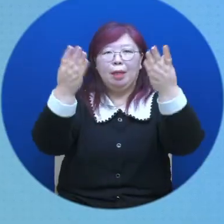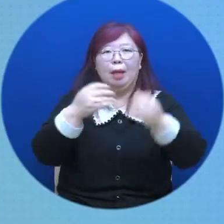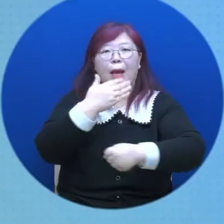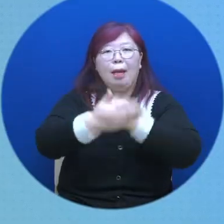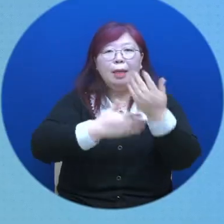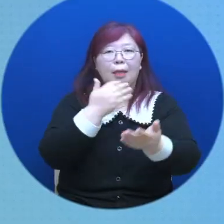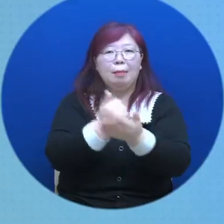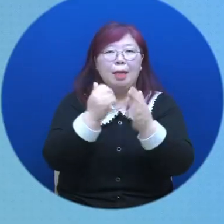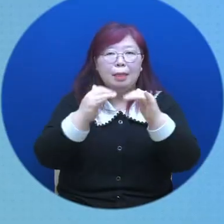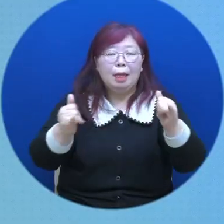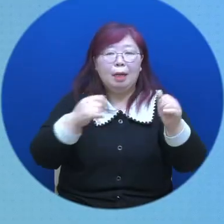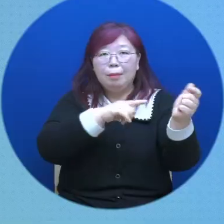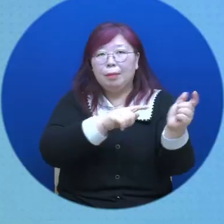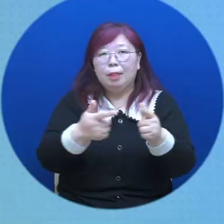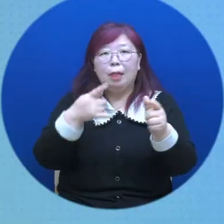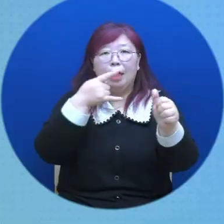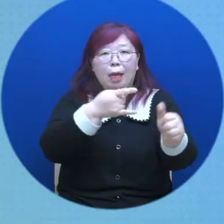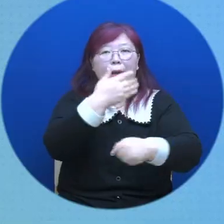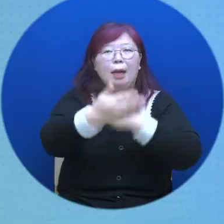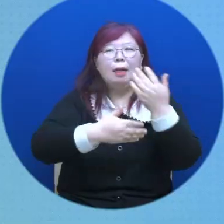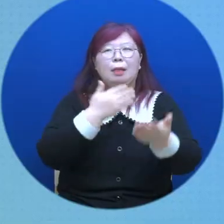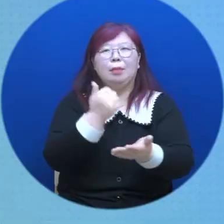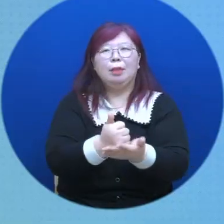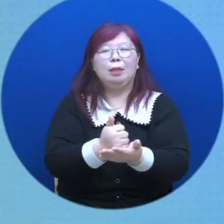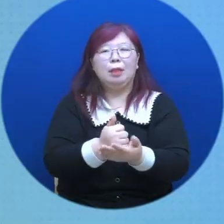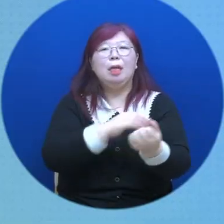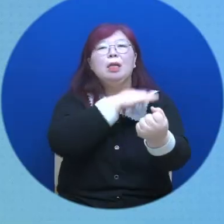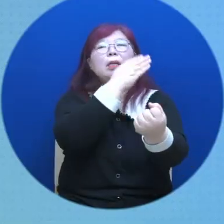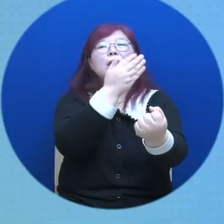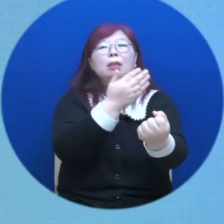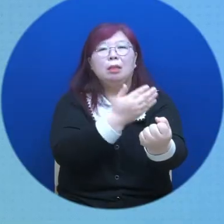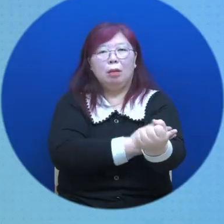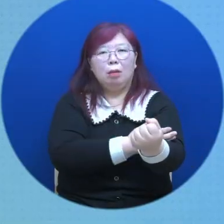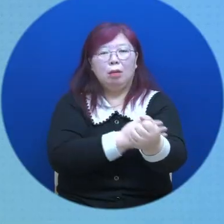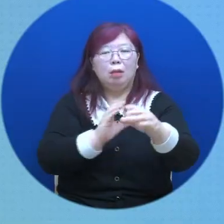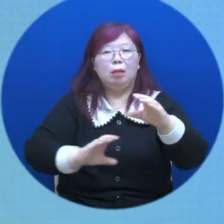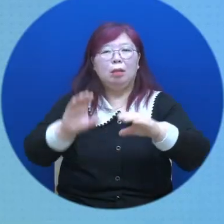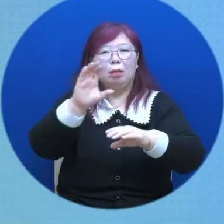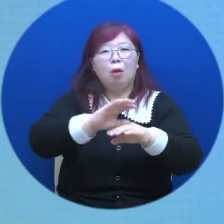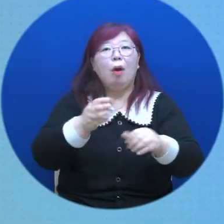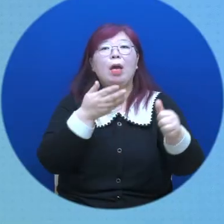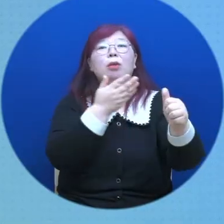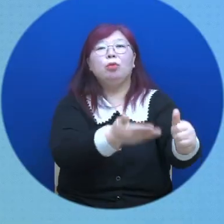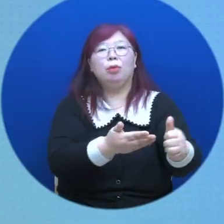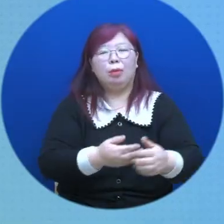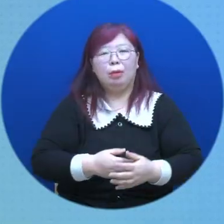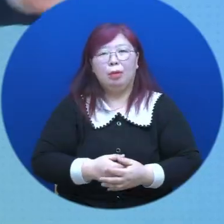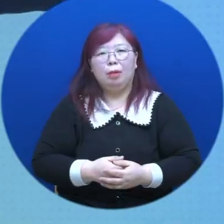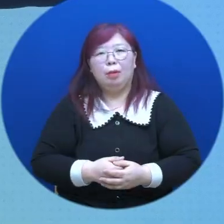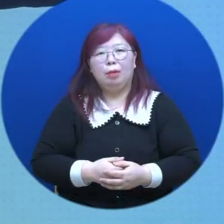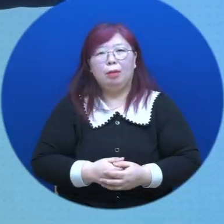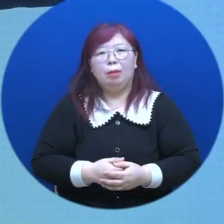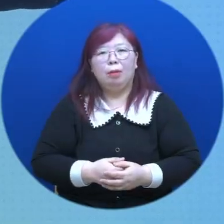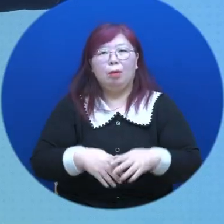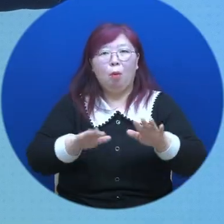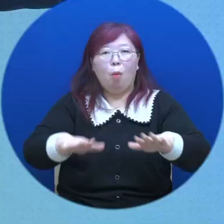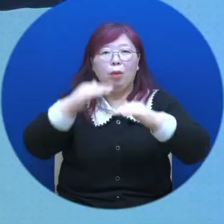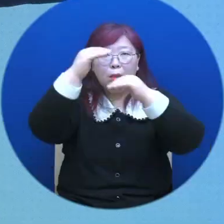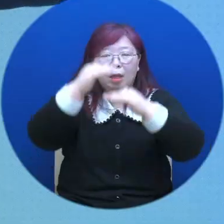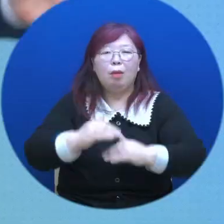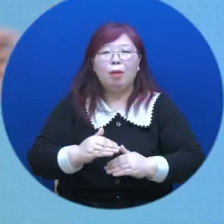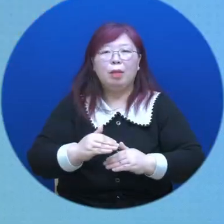하나님의 사람들에게 하나님은 능력을 덧입혀 주십니다. 여러분, 오늘